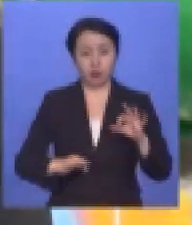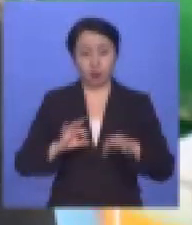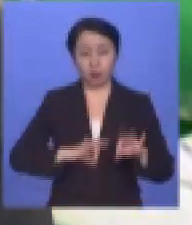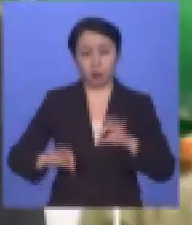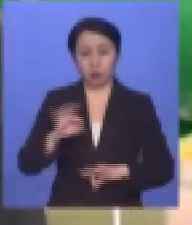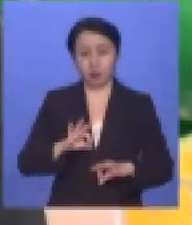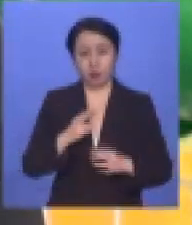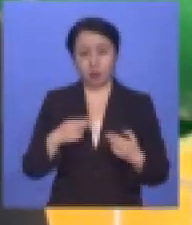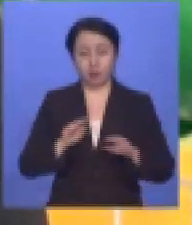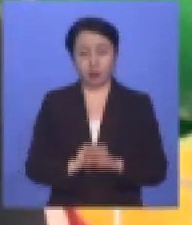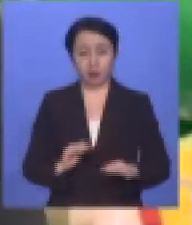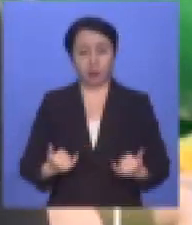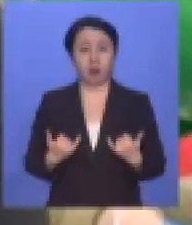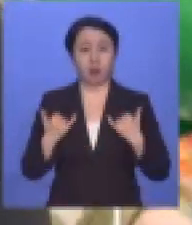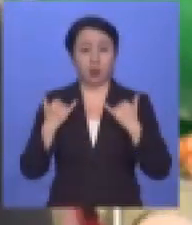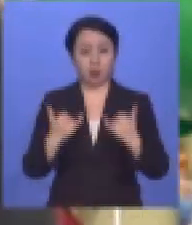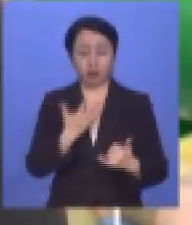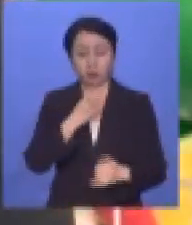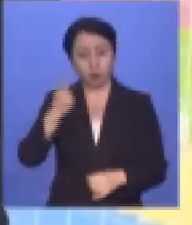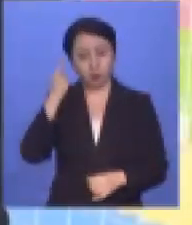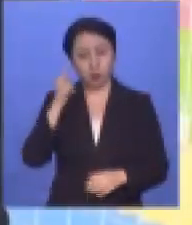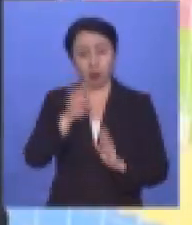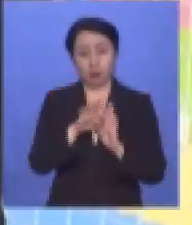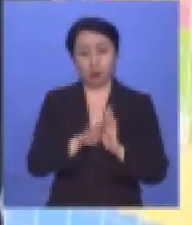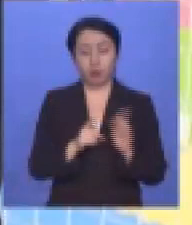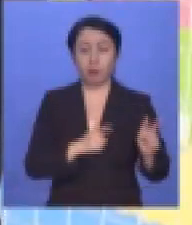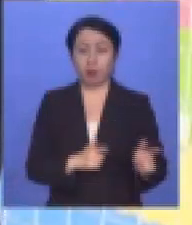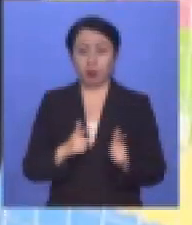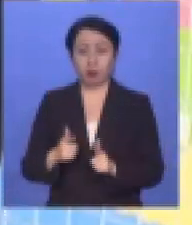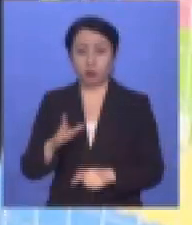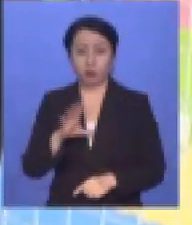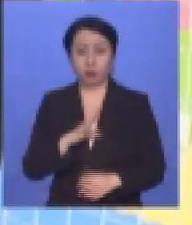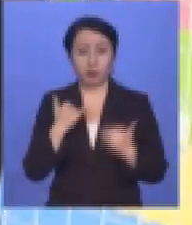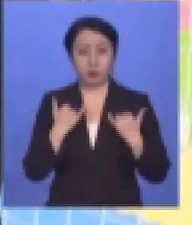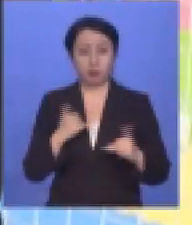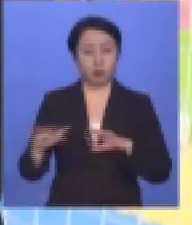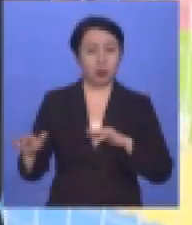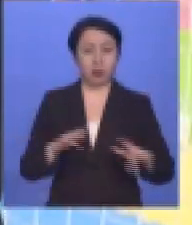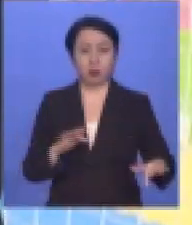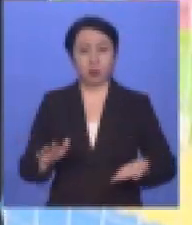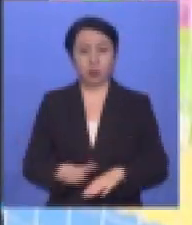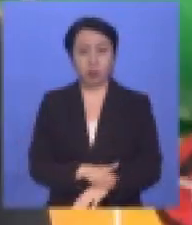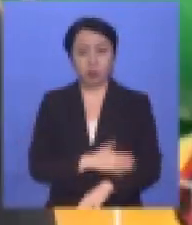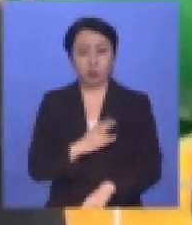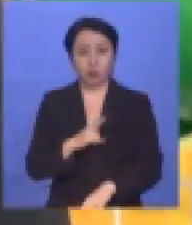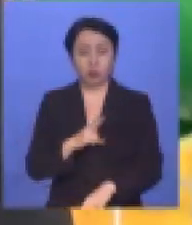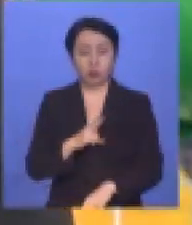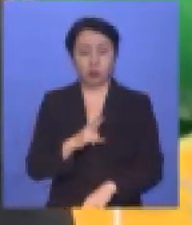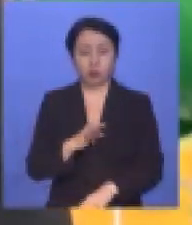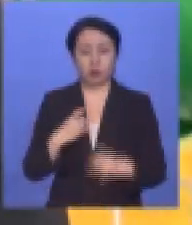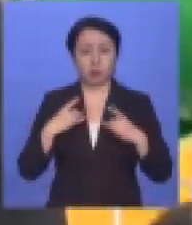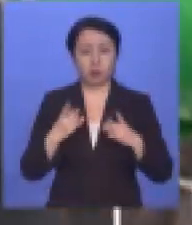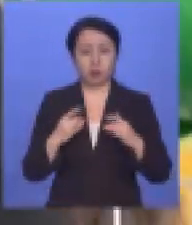агенттігінің аниматорлары балаларға арналған өздерінің ойын-сауық бағдарламасын дайындады. Одан бөлек бүгінгі акция Дольше Мама кафесіндегі